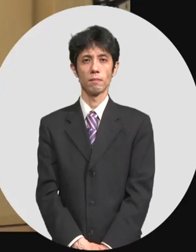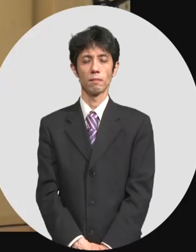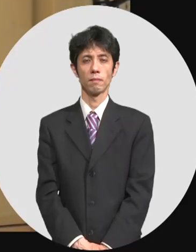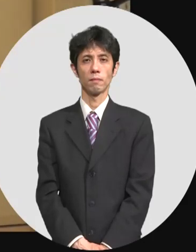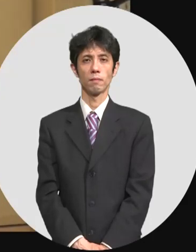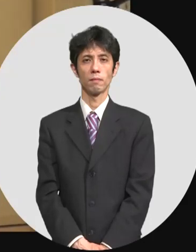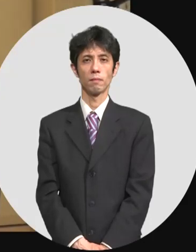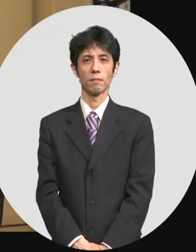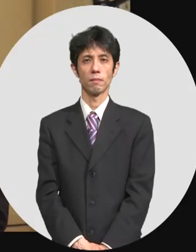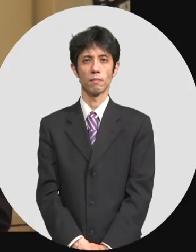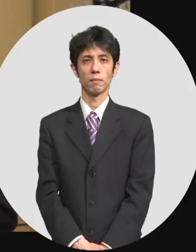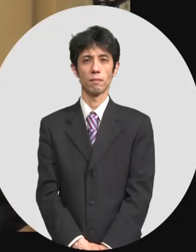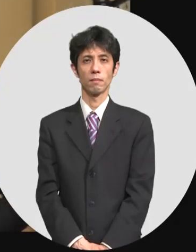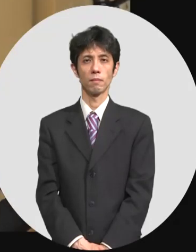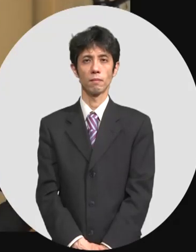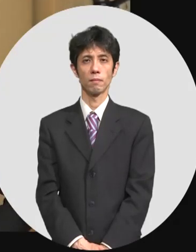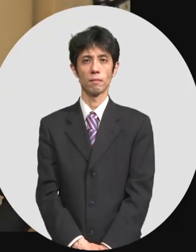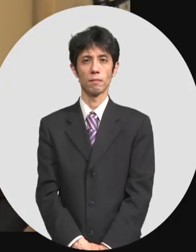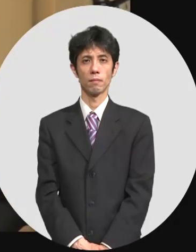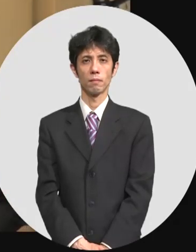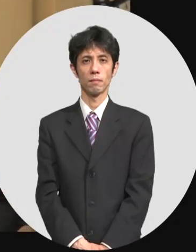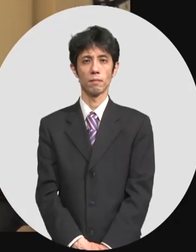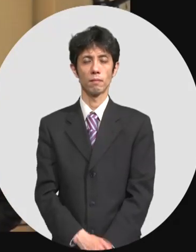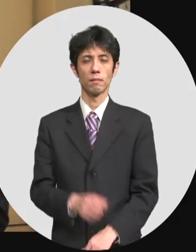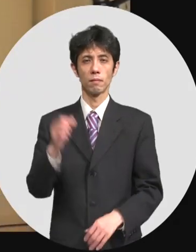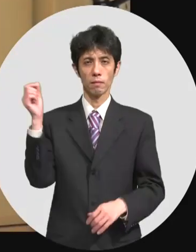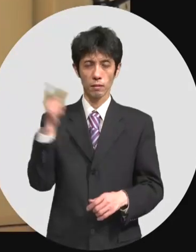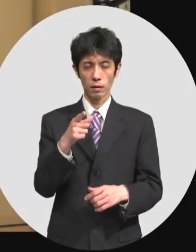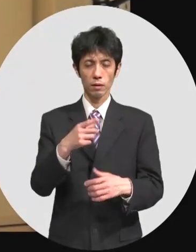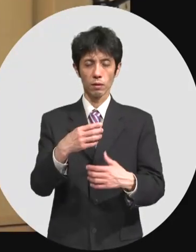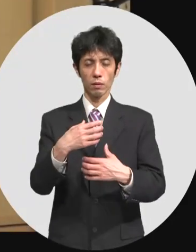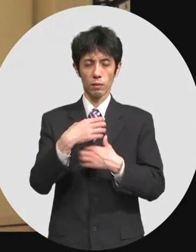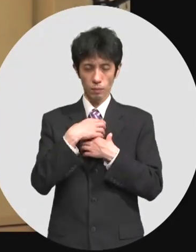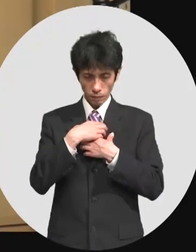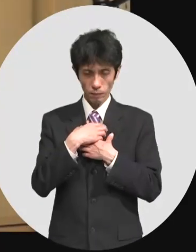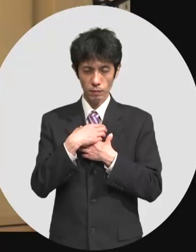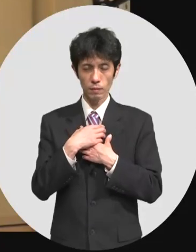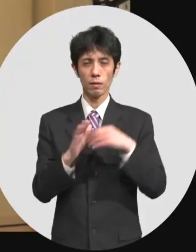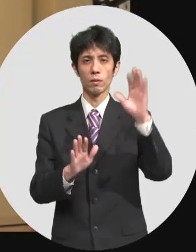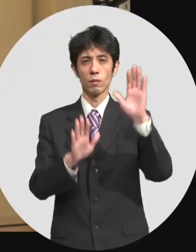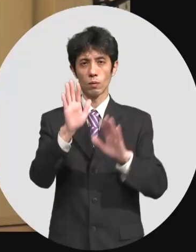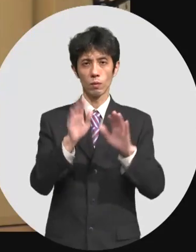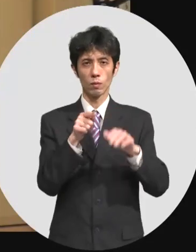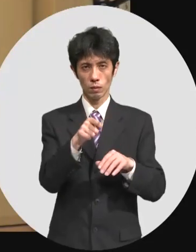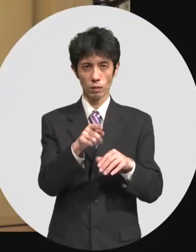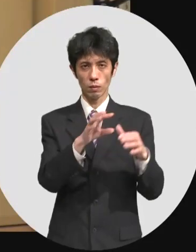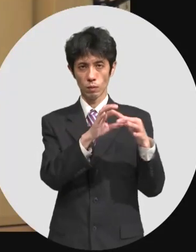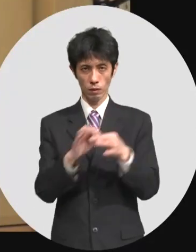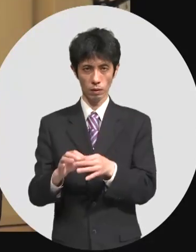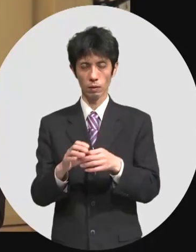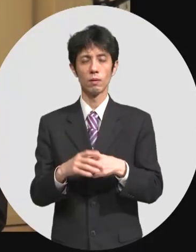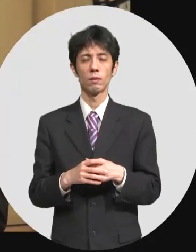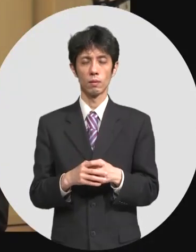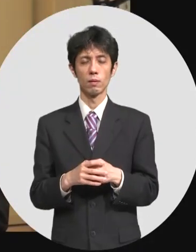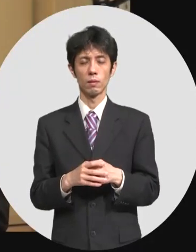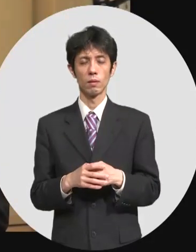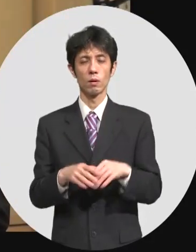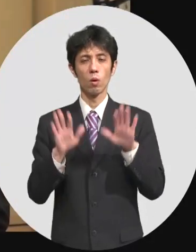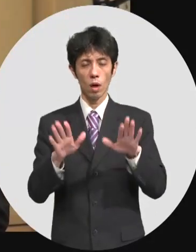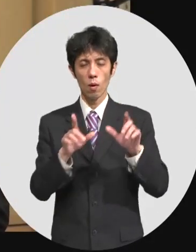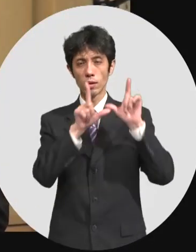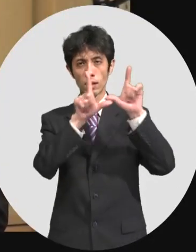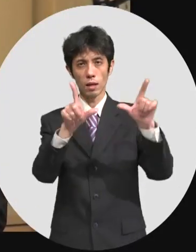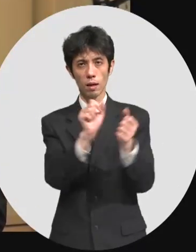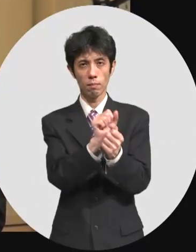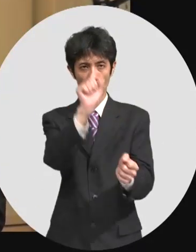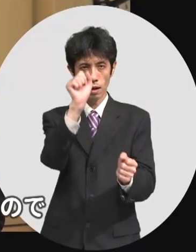それで緊急事態措置の改定についてもお話いたしますけれども、今回は緊急事態宣言が解除され